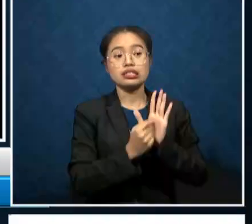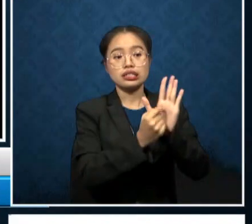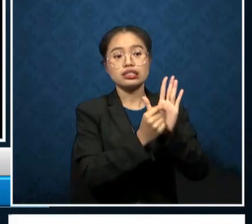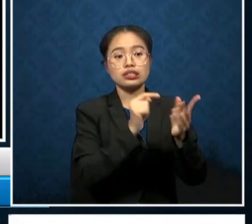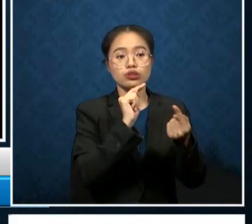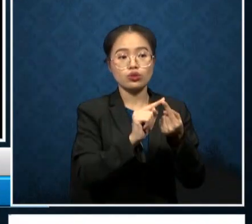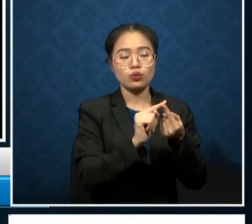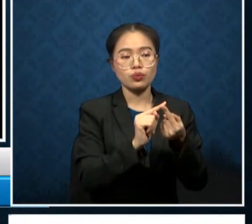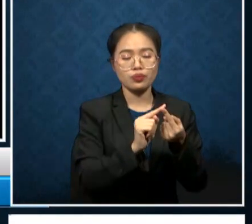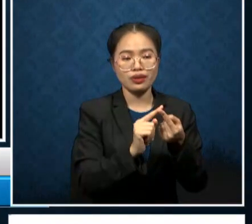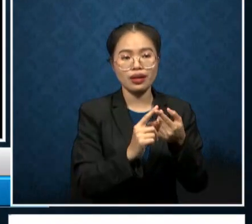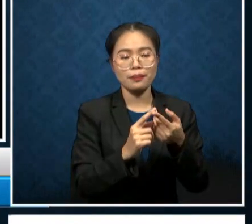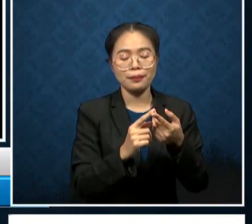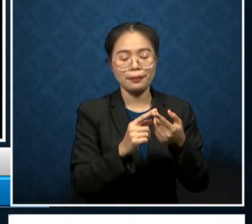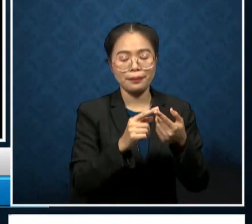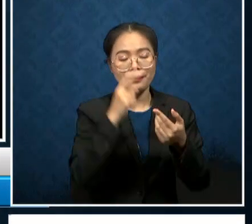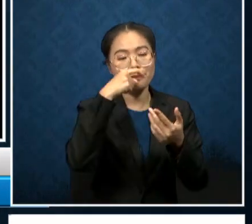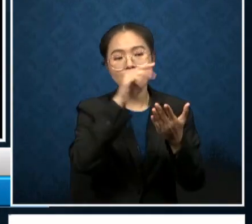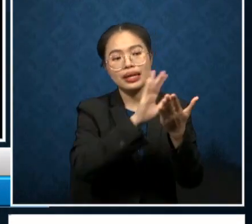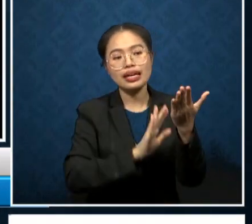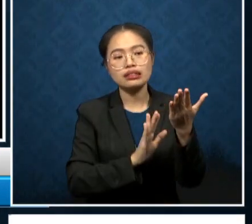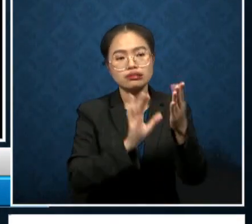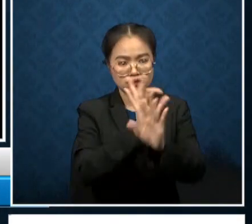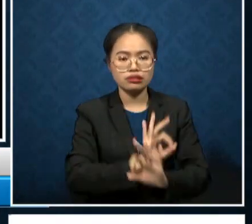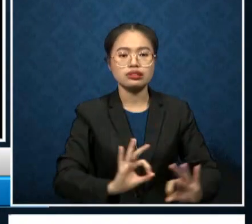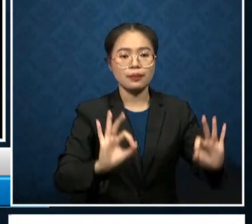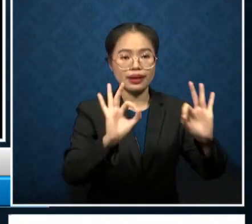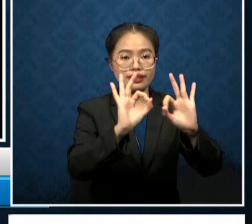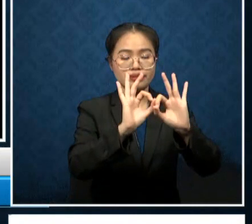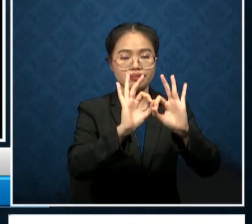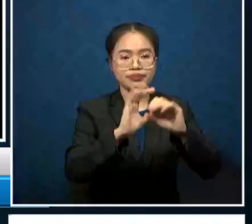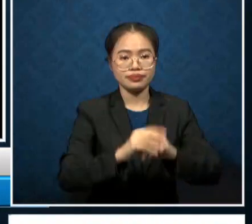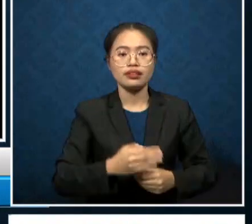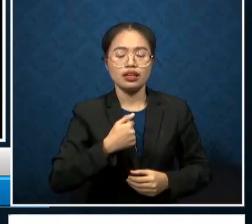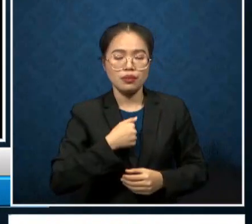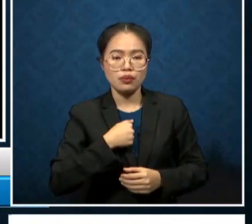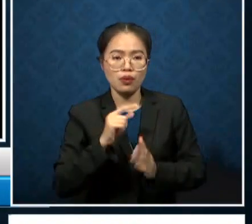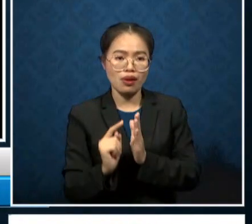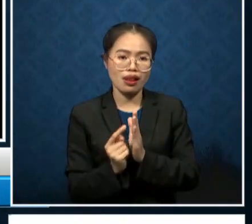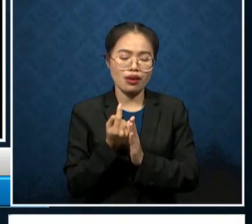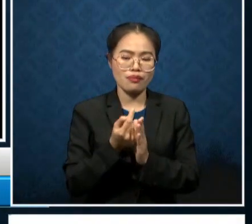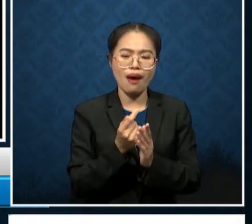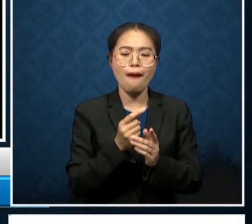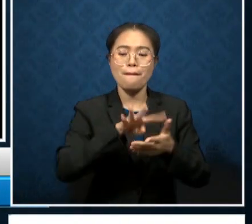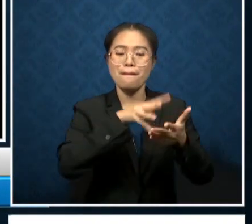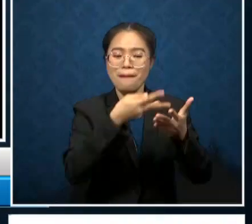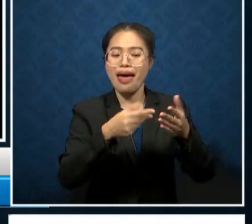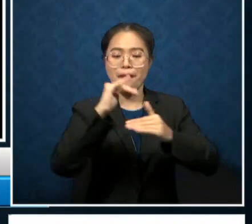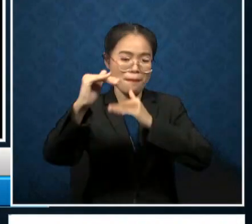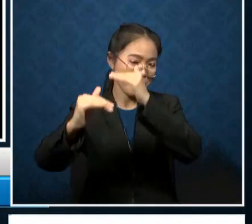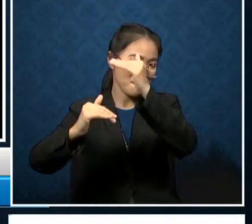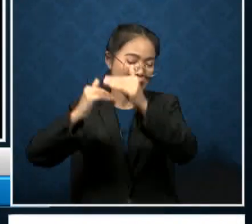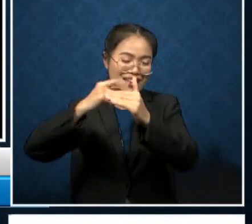ประเทศต้องยกระดับเรื่องนี้ให้เป็นเรื่องสำคัญแน่นอนครับอย่างที่กราบเรียนแต่ต้นอยู่ในแผนยุทธศาสชาติแล้วในแผน